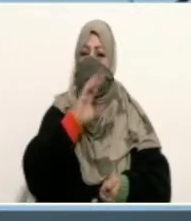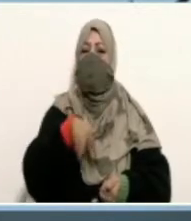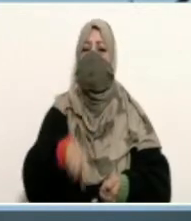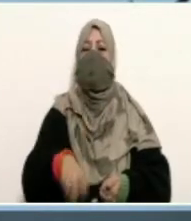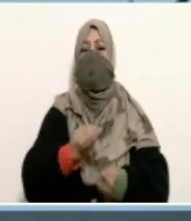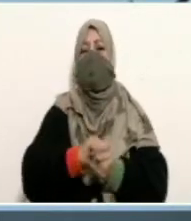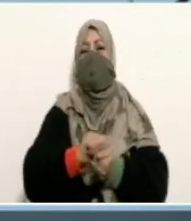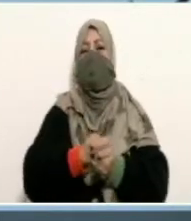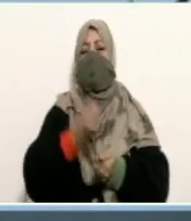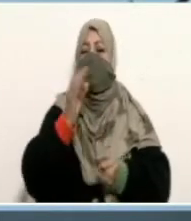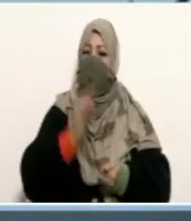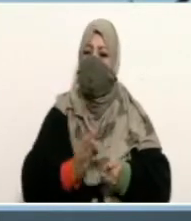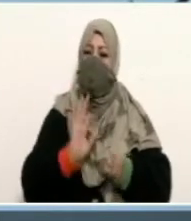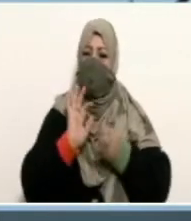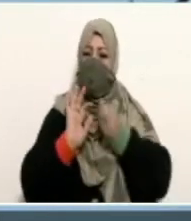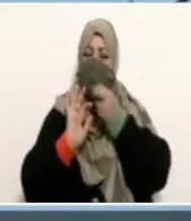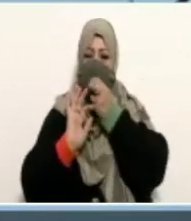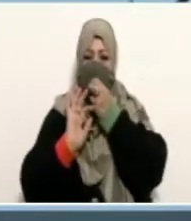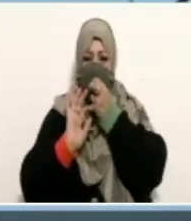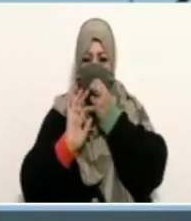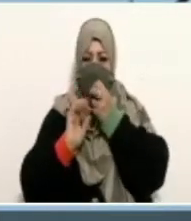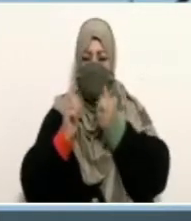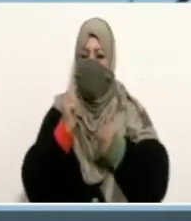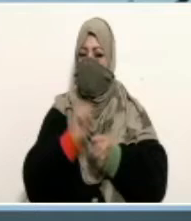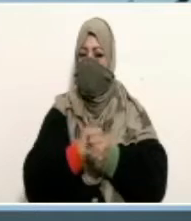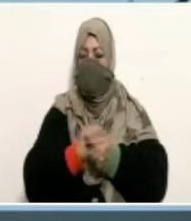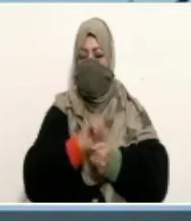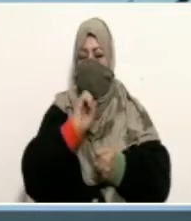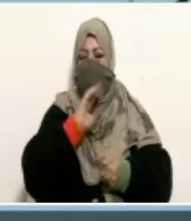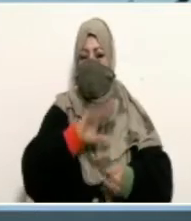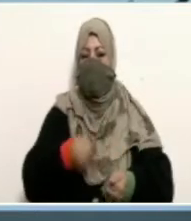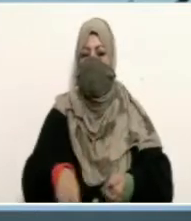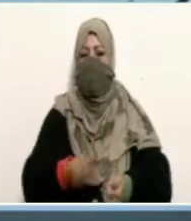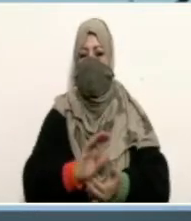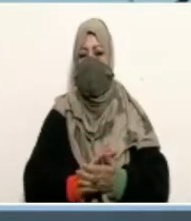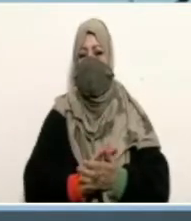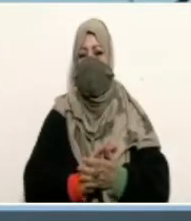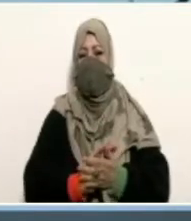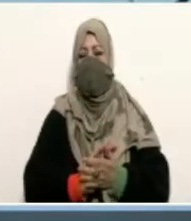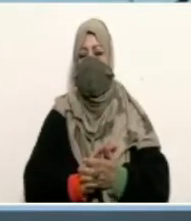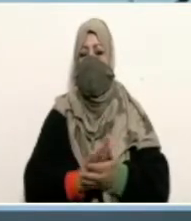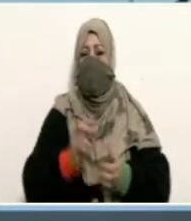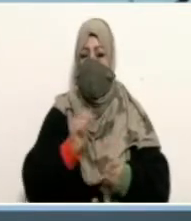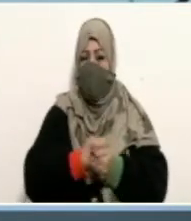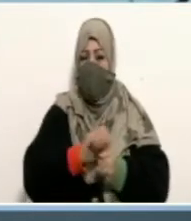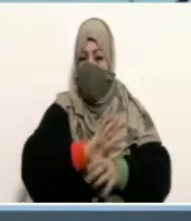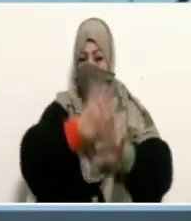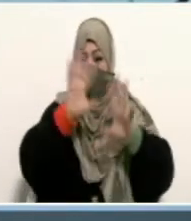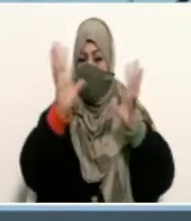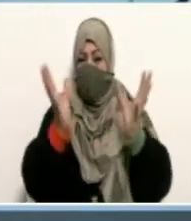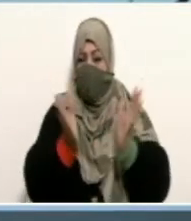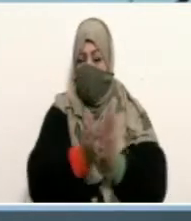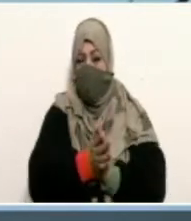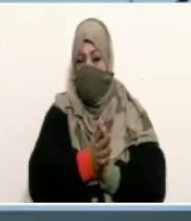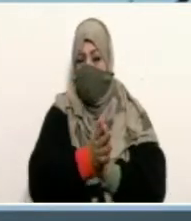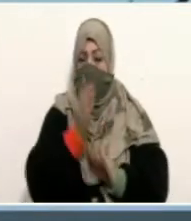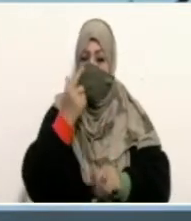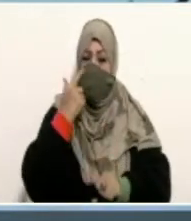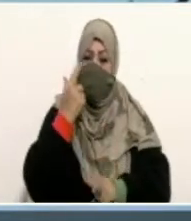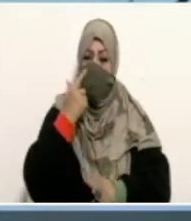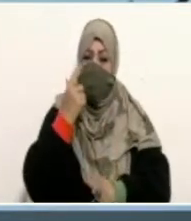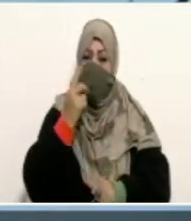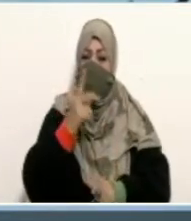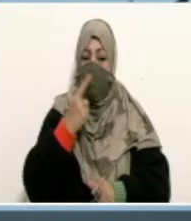فقد تنجس، لكن مسألة يجب غسله أو لا يجب هذه أمر آخر، أن وجوب الغسل يترتب على مسألة